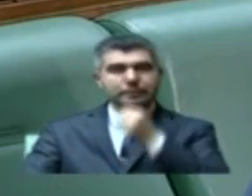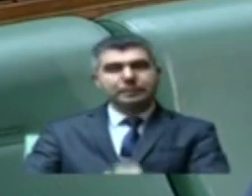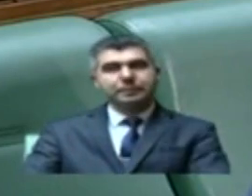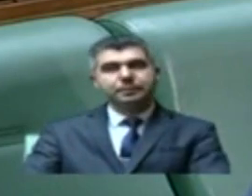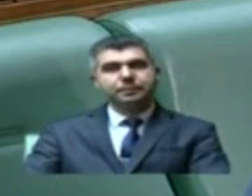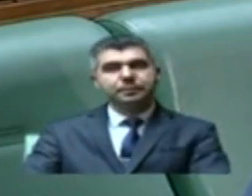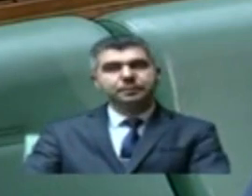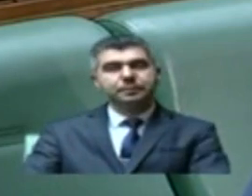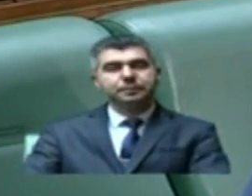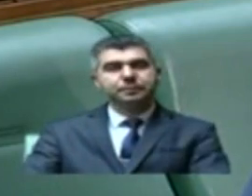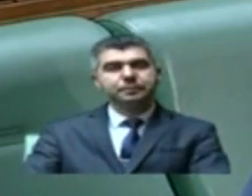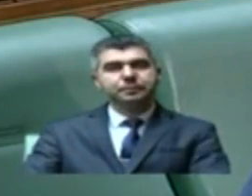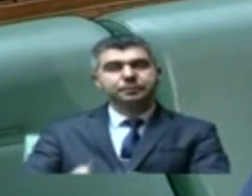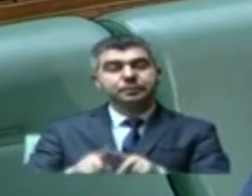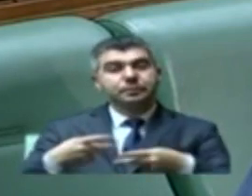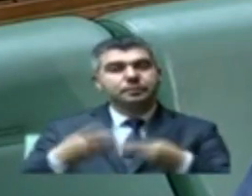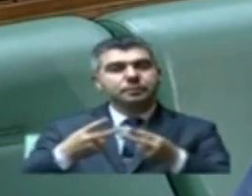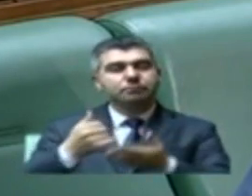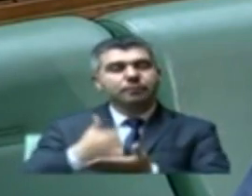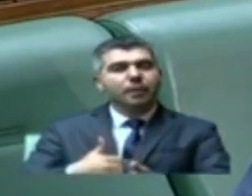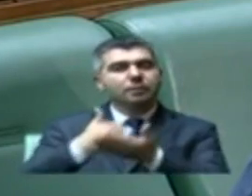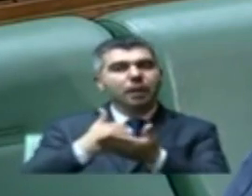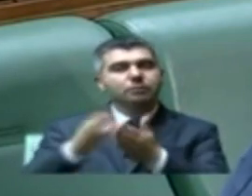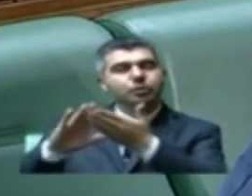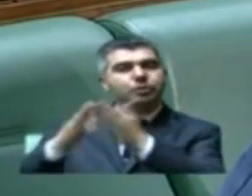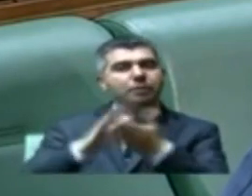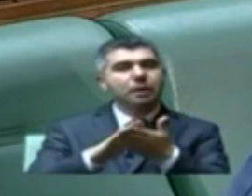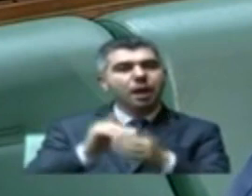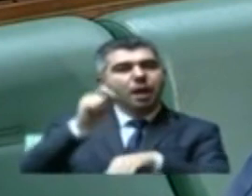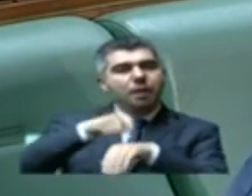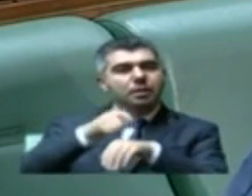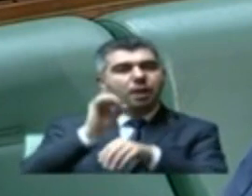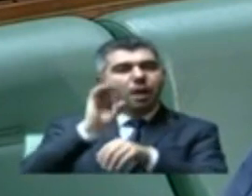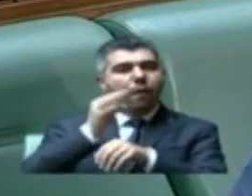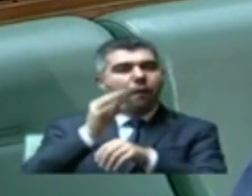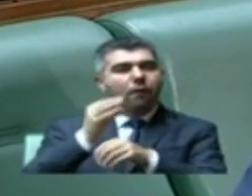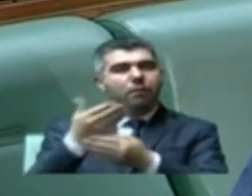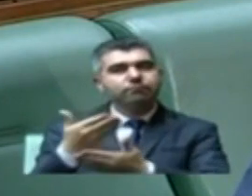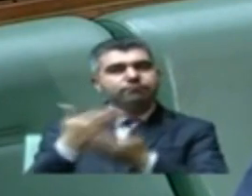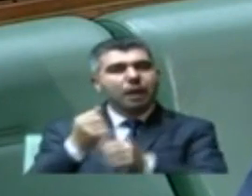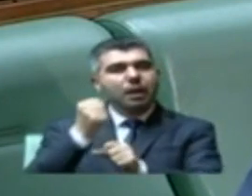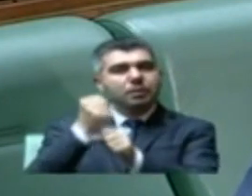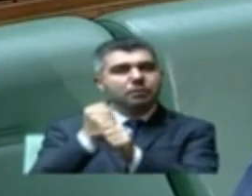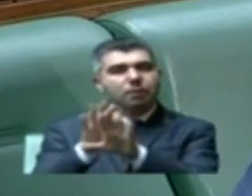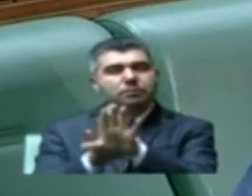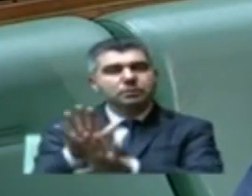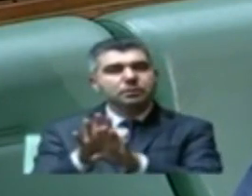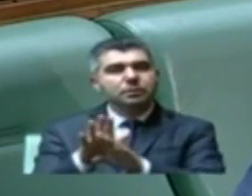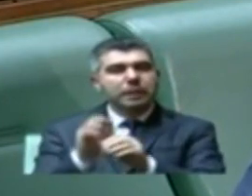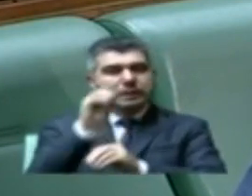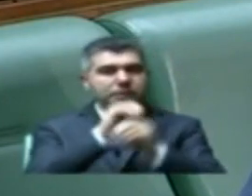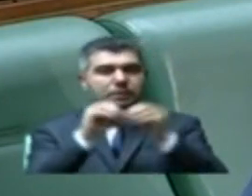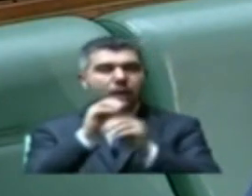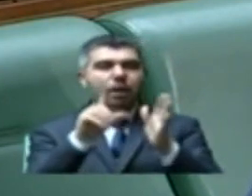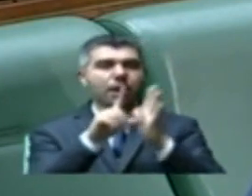يتعلق بضرورة دعم التعاونيات الحرفية. هذو التعاونيات الحرفية منين اصلح القانون وسوات الوضعية